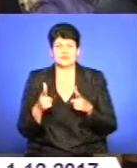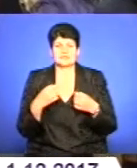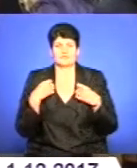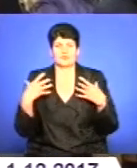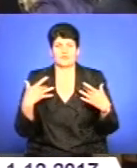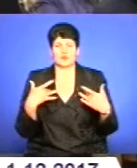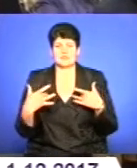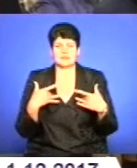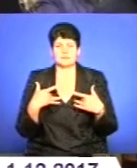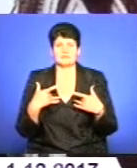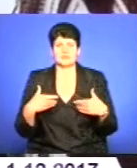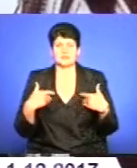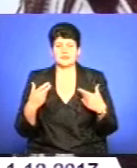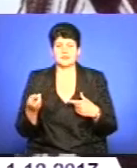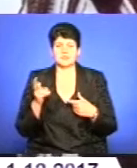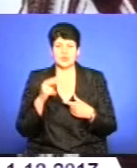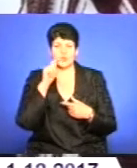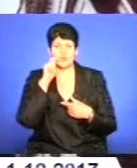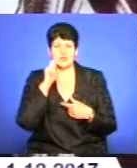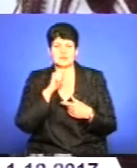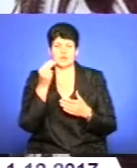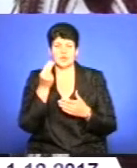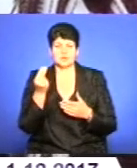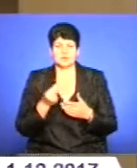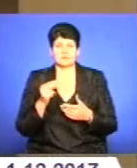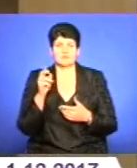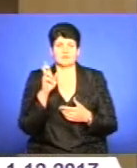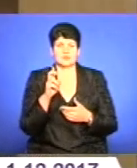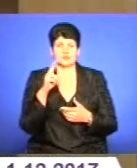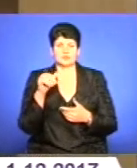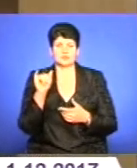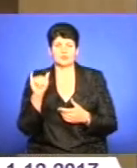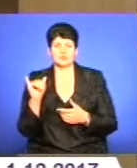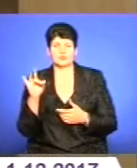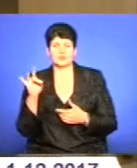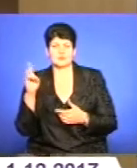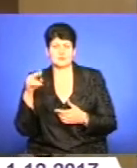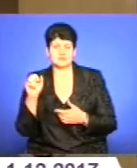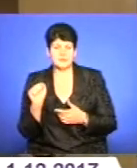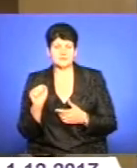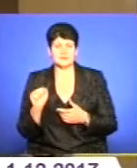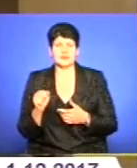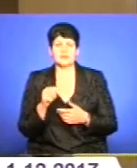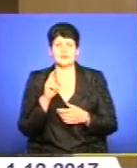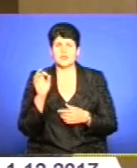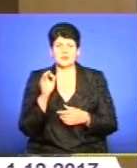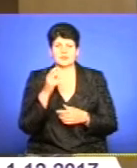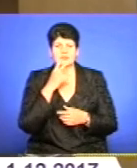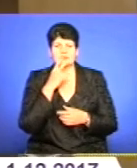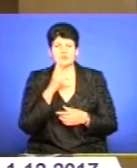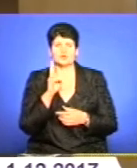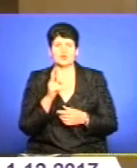концерт. Привітати їх прийшла і українська художниця та поетеса Богдана Дурда. Ніколи не дивись, хто біжить